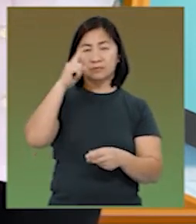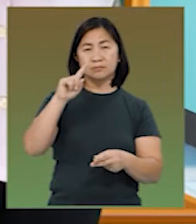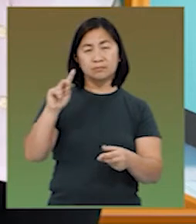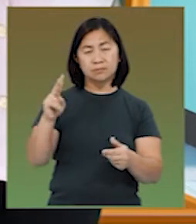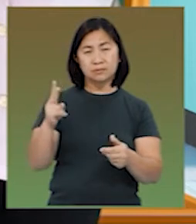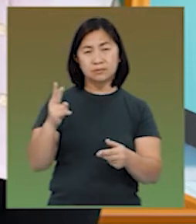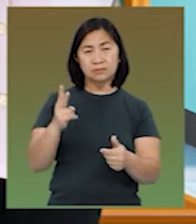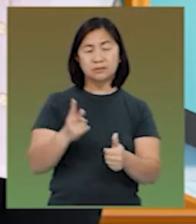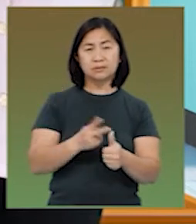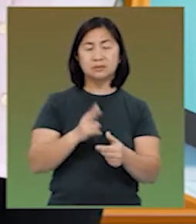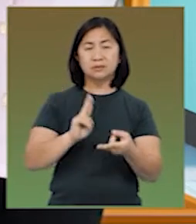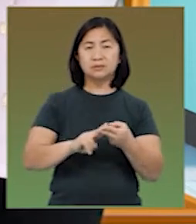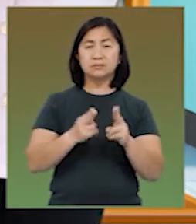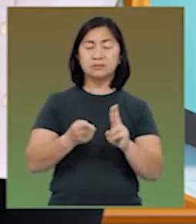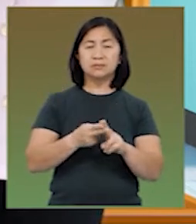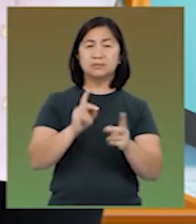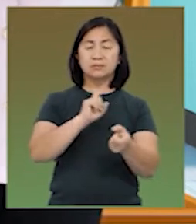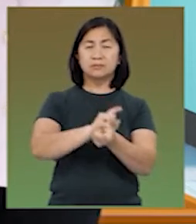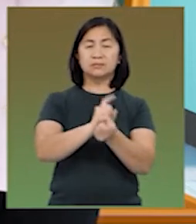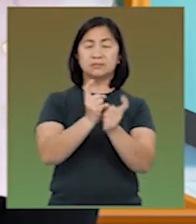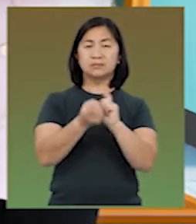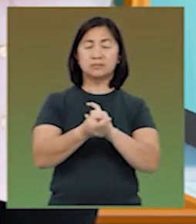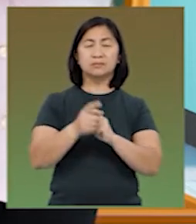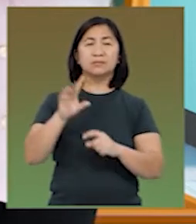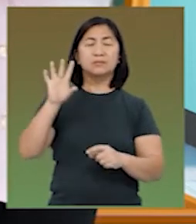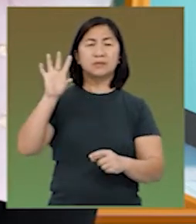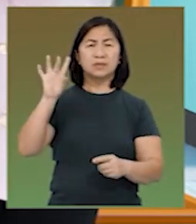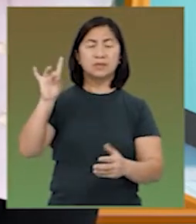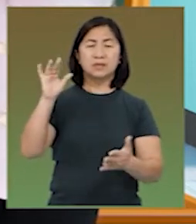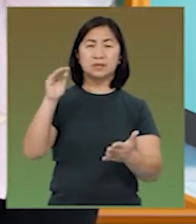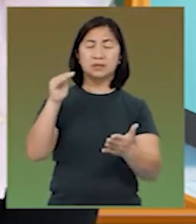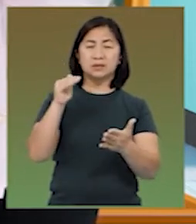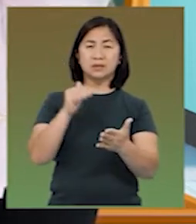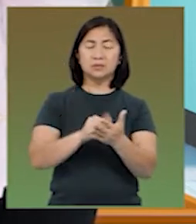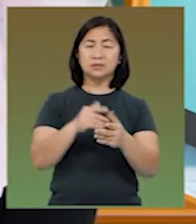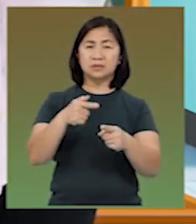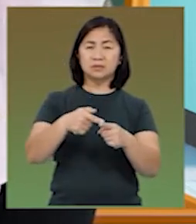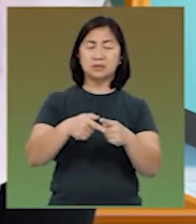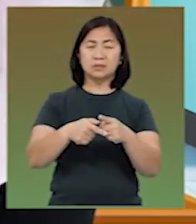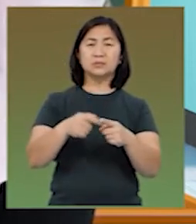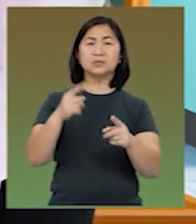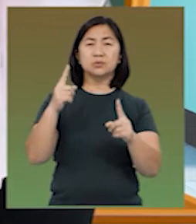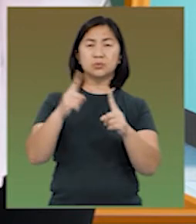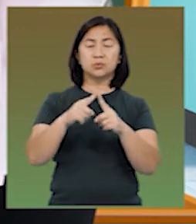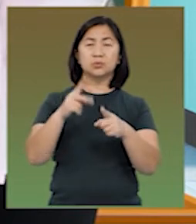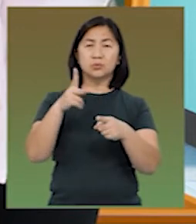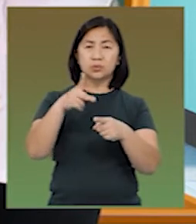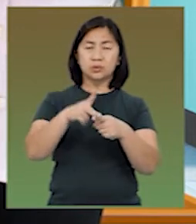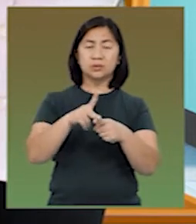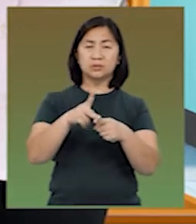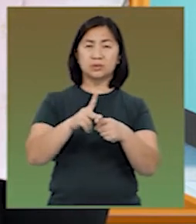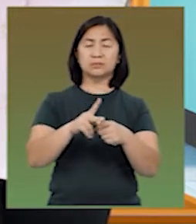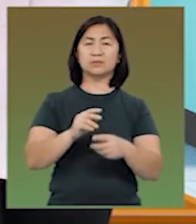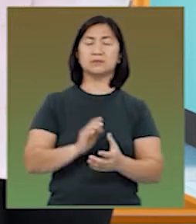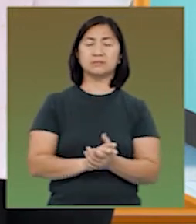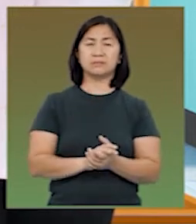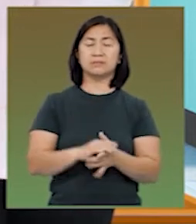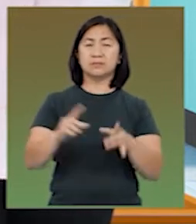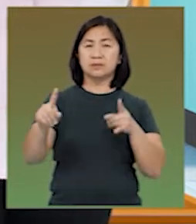Para sa ikalawang bilang, convert 8,000 grams to kilograms.